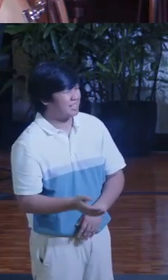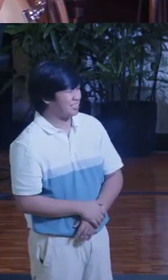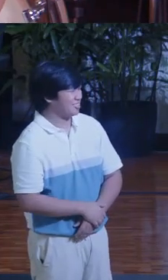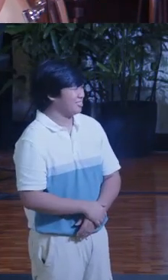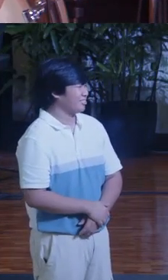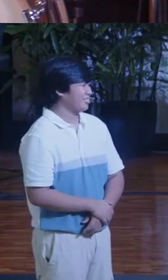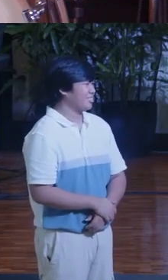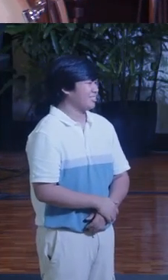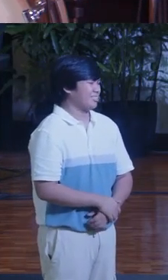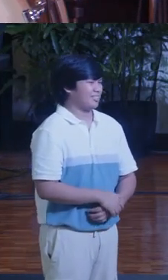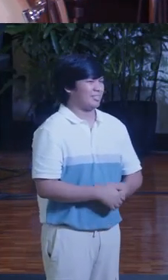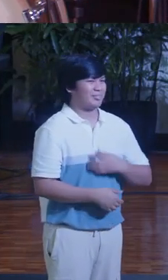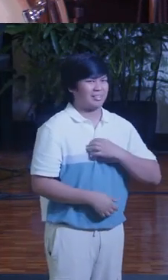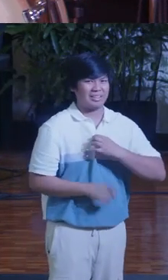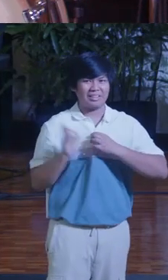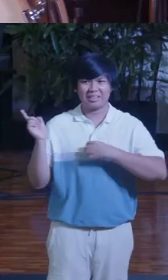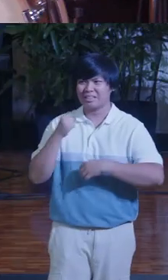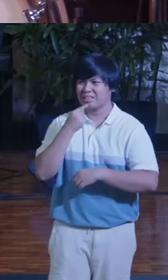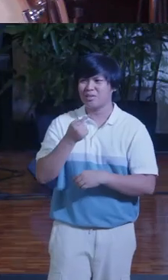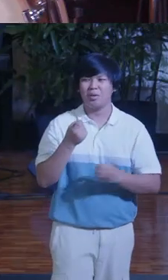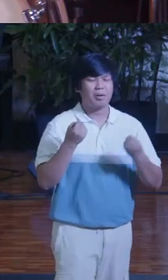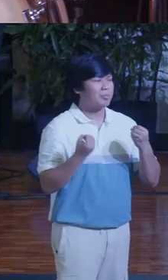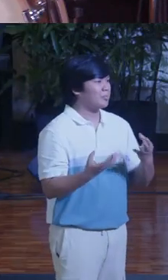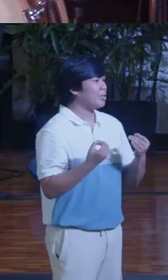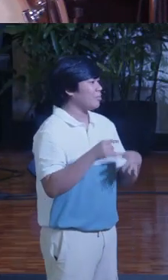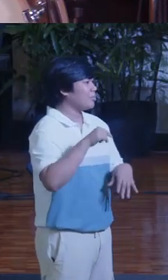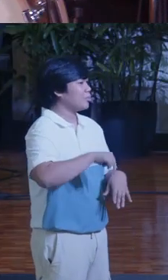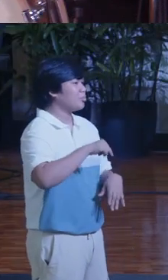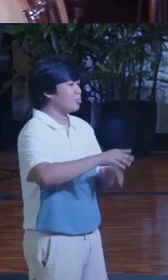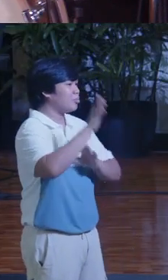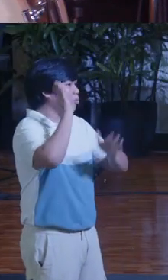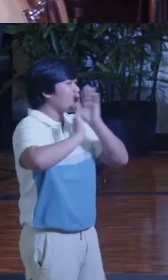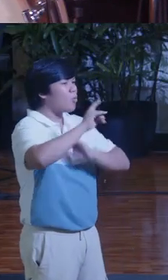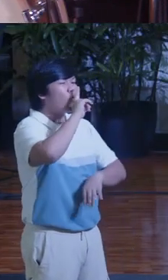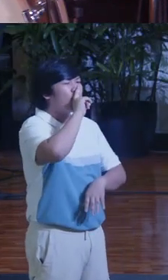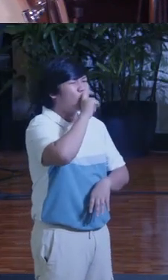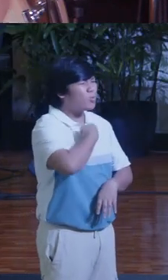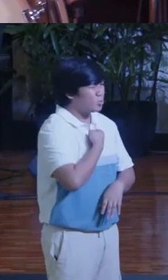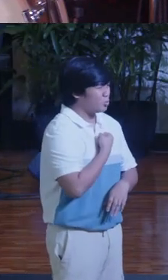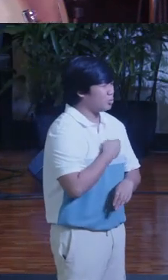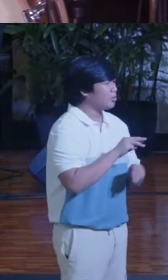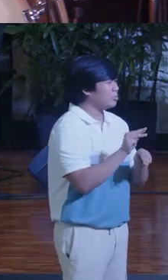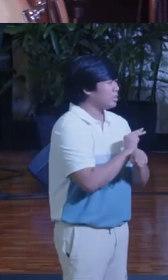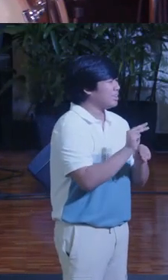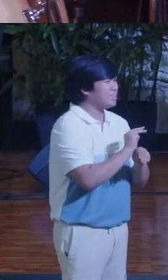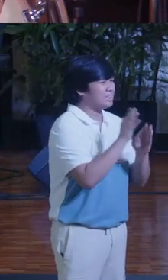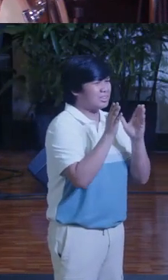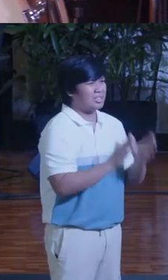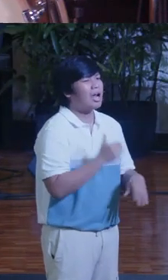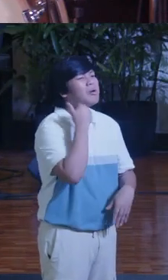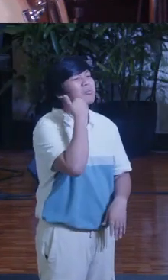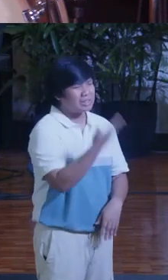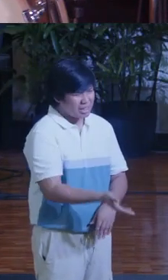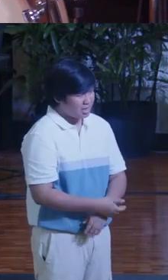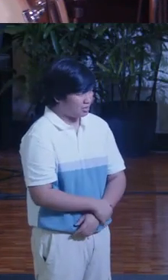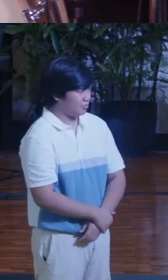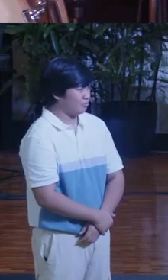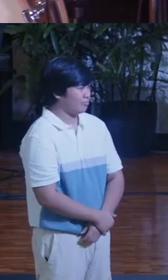taga-Yemelif. Kasama po ng daddy ko sa ministeryo. Yumaon na rin po, nauna